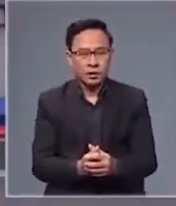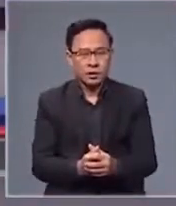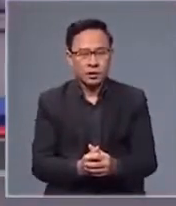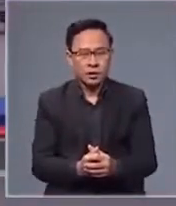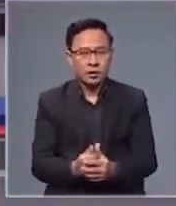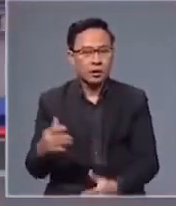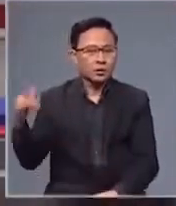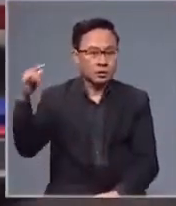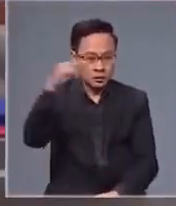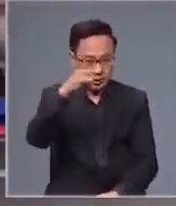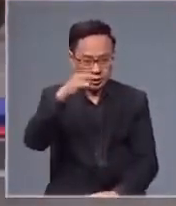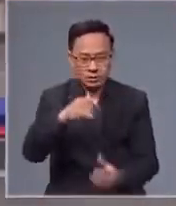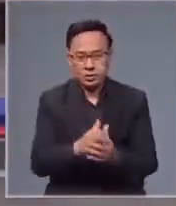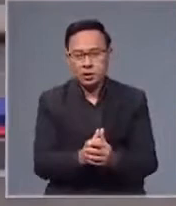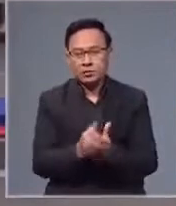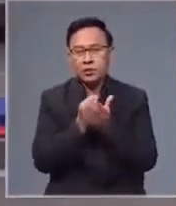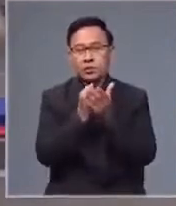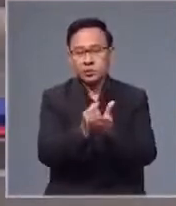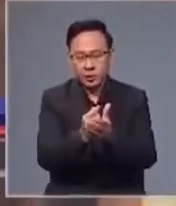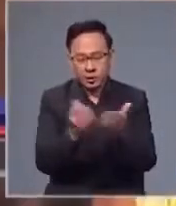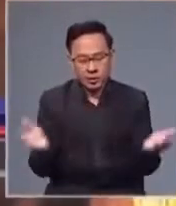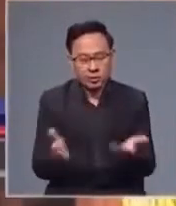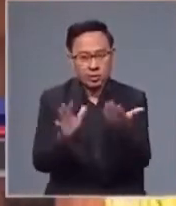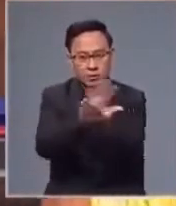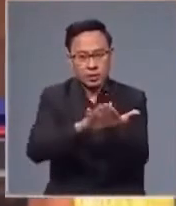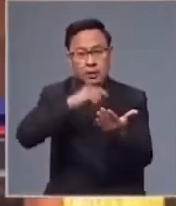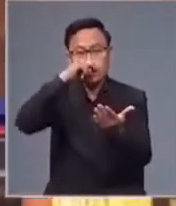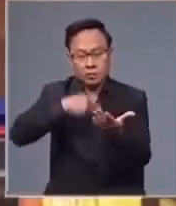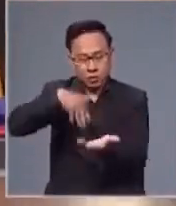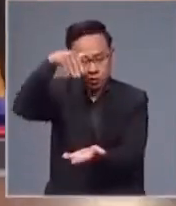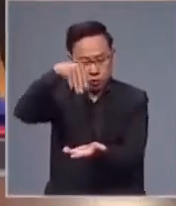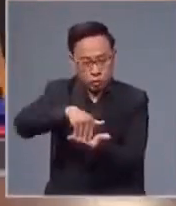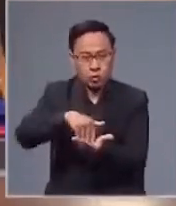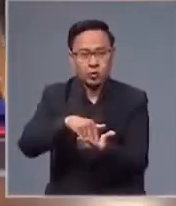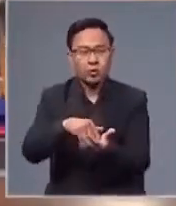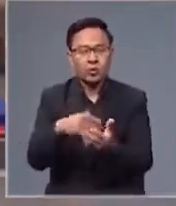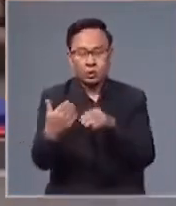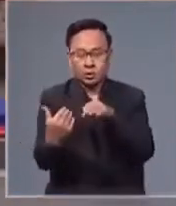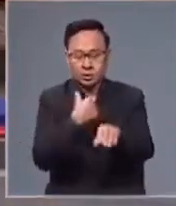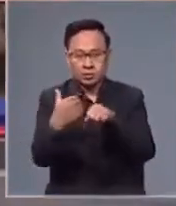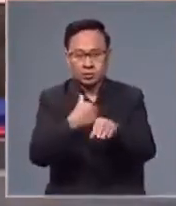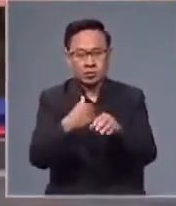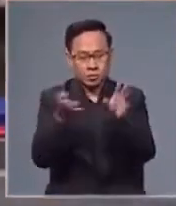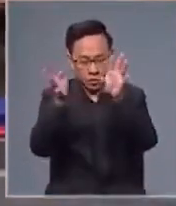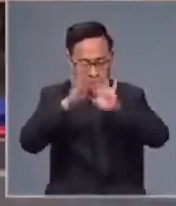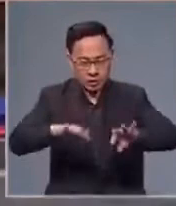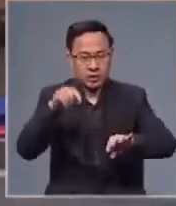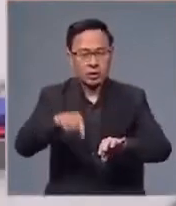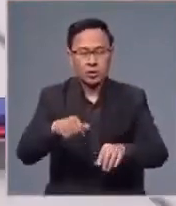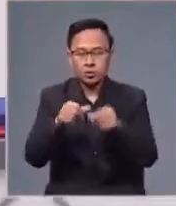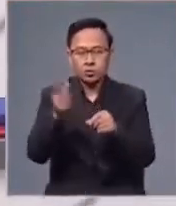ำและทางอากาศเพื่อให้ประเทศไทยรักษาความเป็นศูนย์กลางทางด้านการคมนาคมในภูมิภาคได้อย่างสม